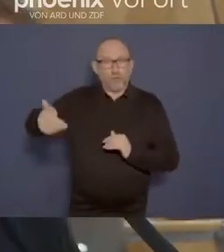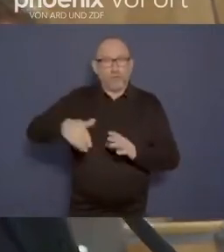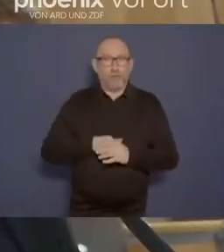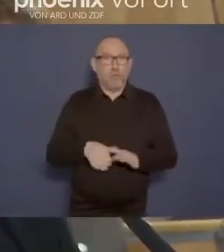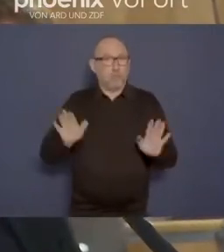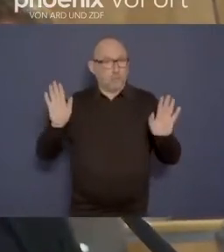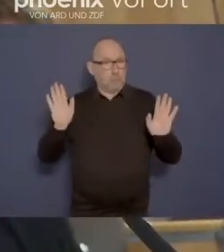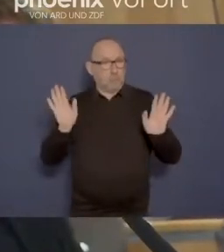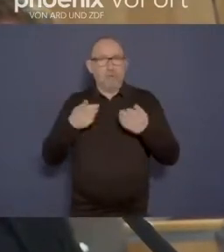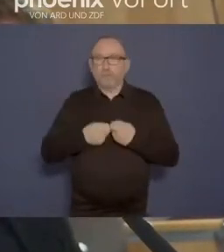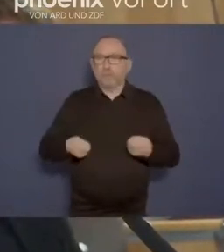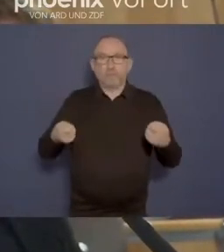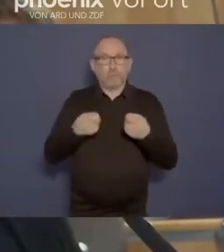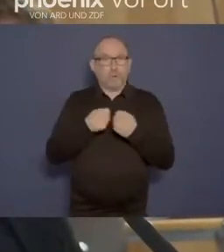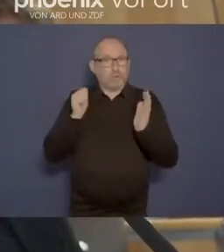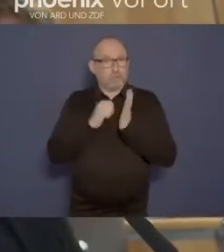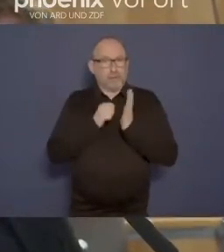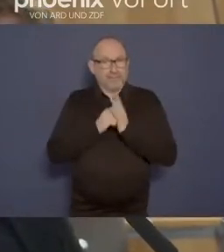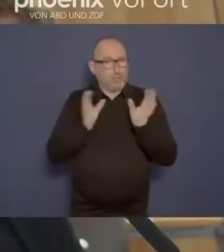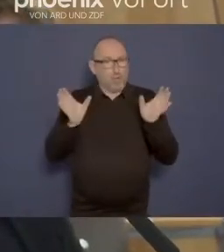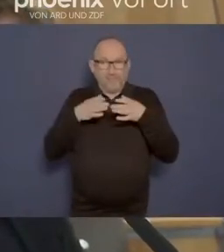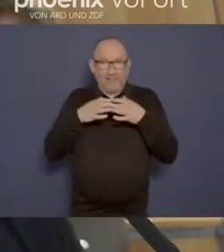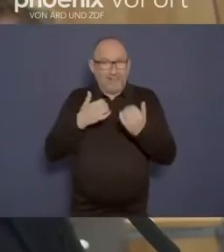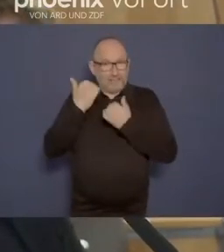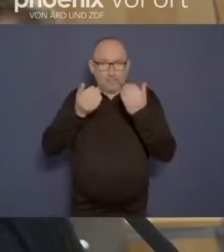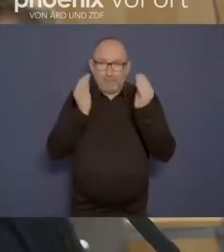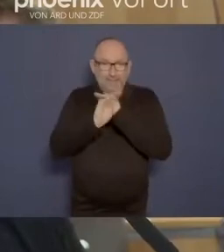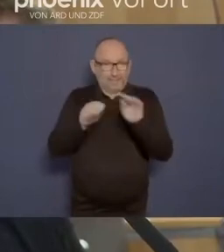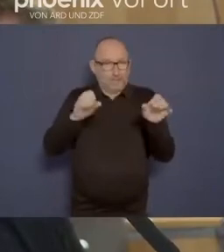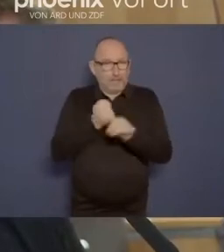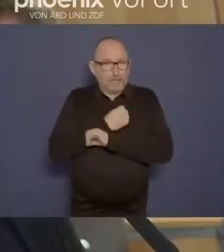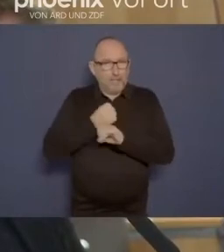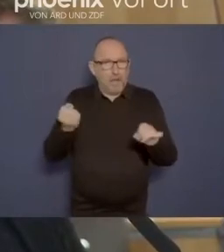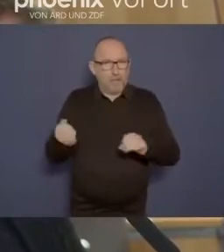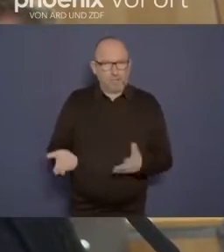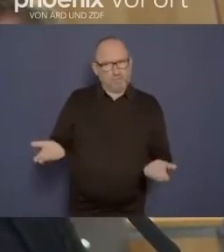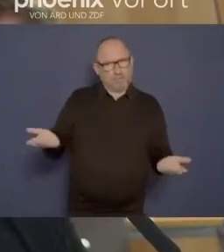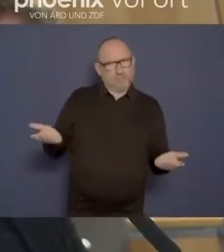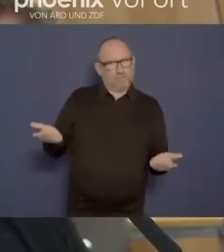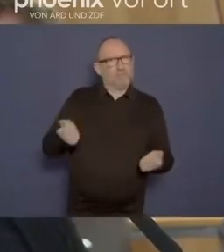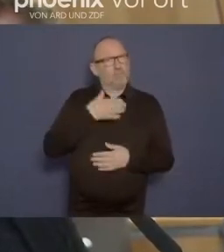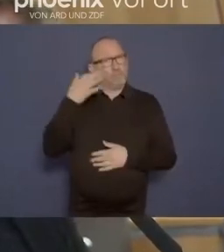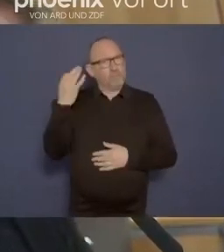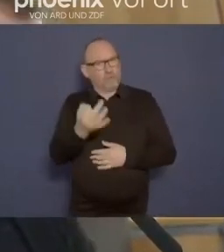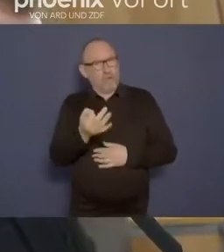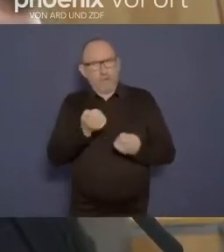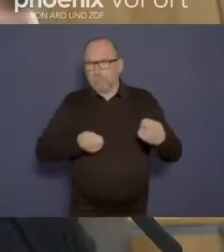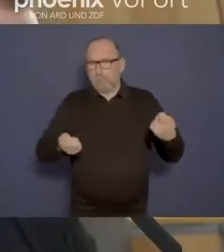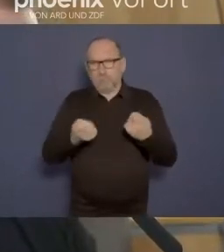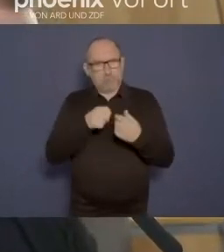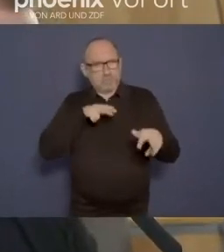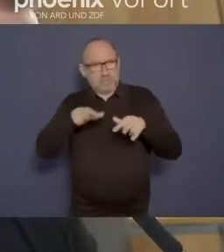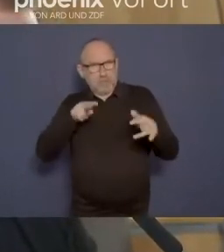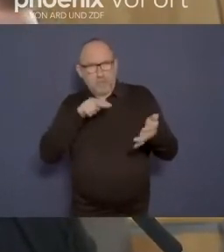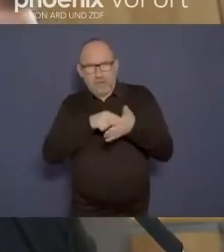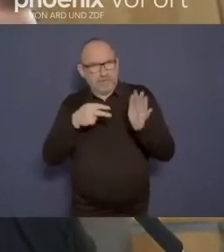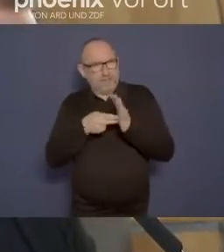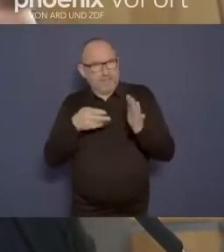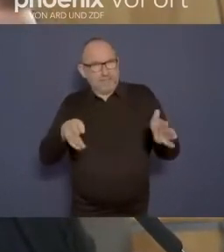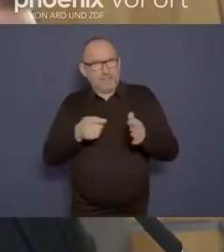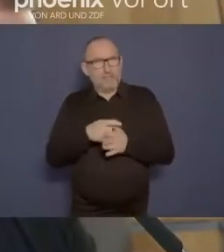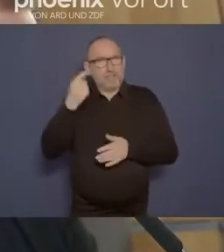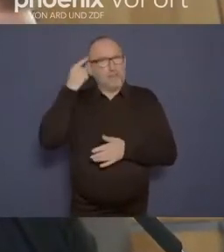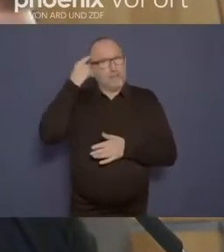der Bundespressekonferenz berichten. Ich wollte Sie fragen, was plant die Bundesregierung, um hier die